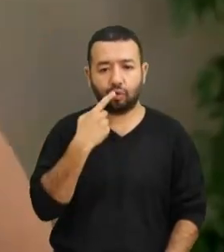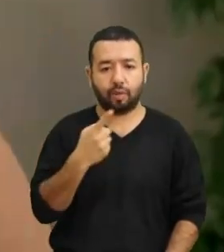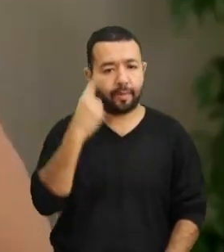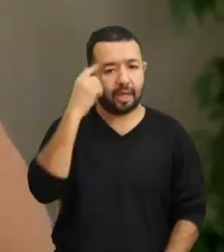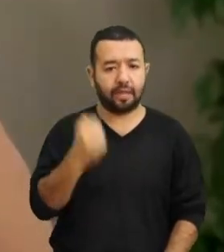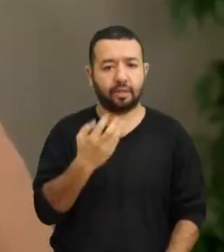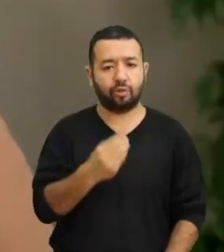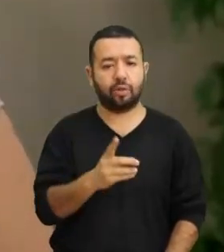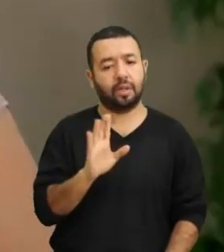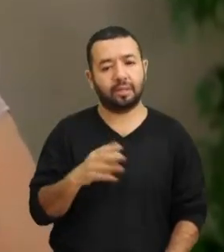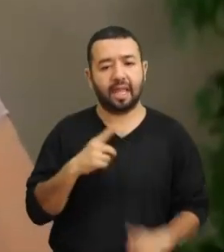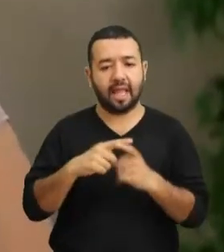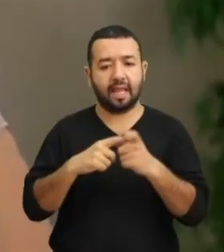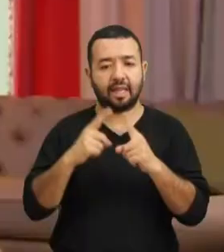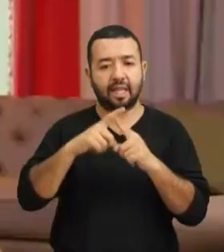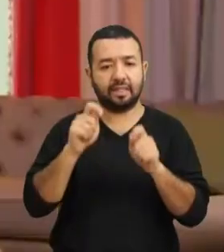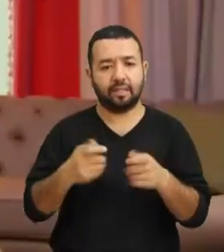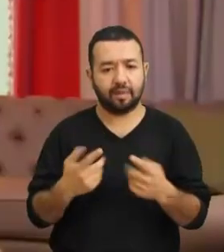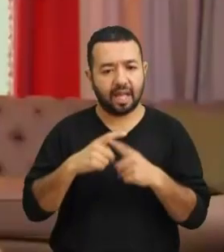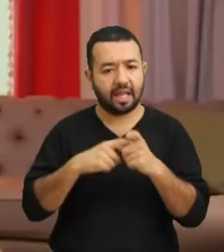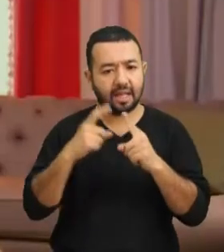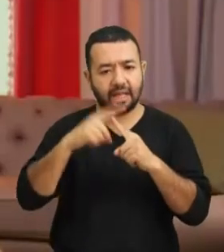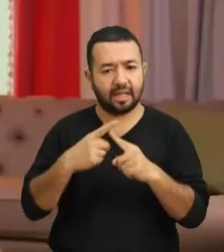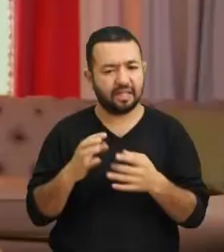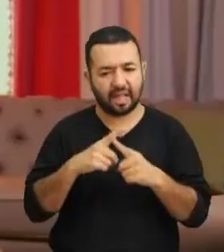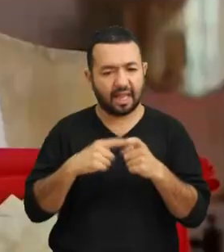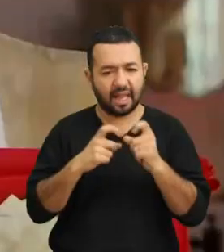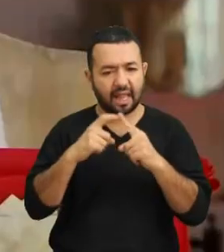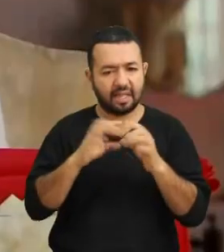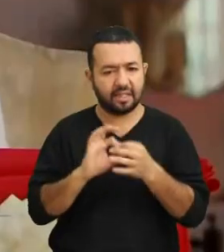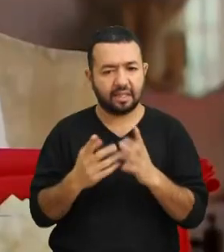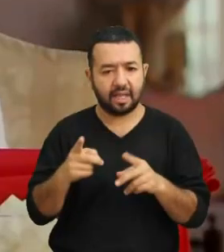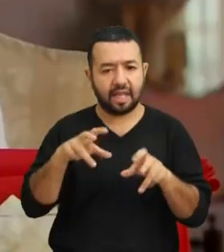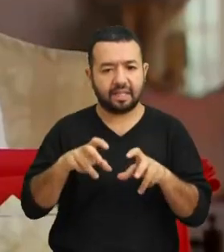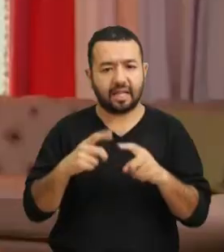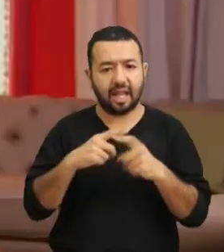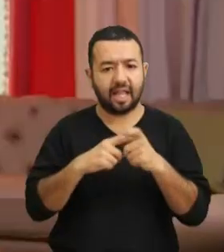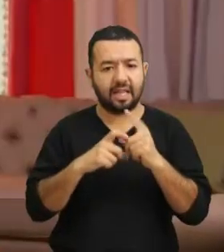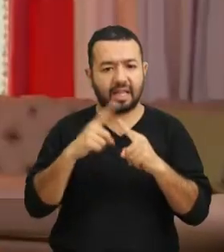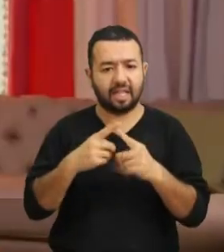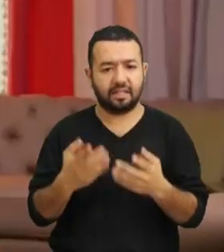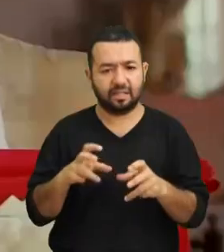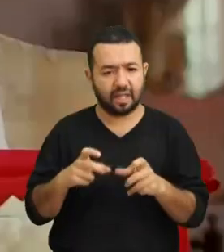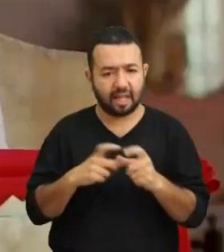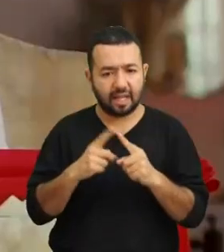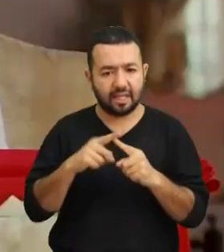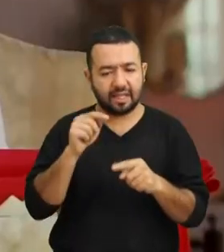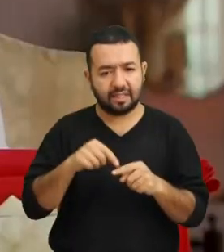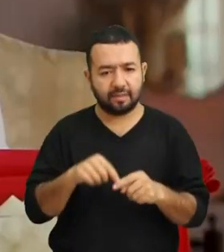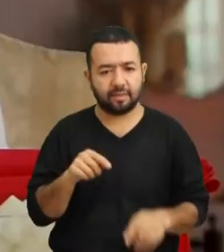inat ediyor. İlle test yapacağım diyor. Test mi? Ne testi? Sandalye testi. Sandalye testi mi?